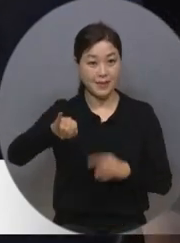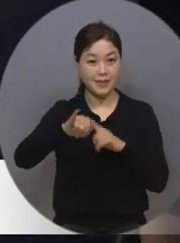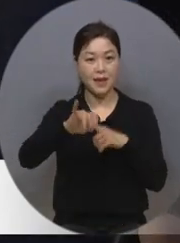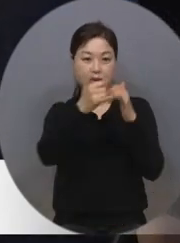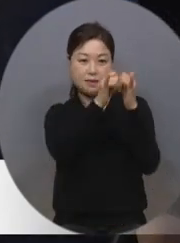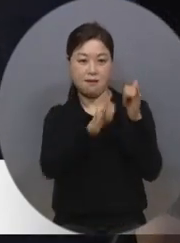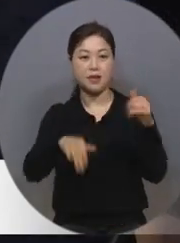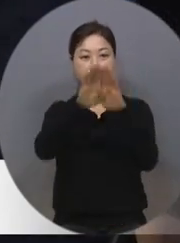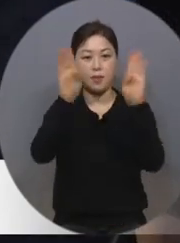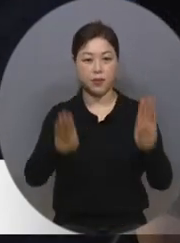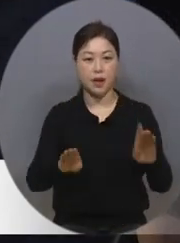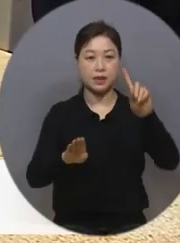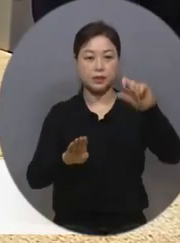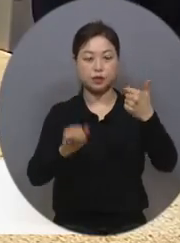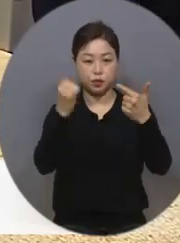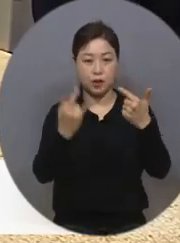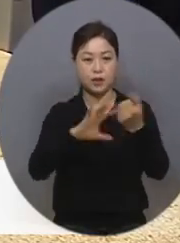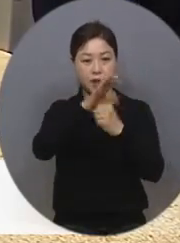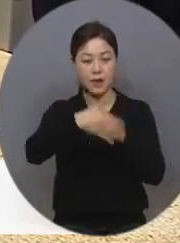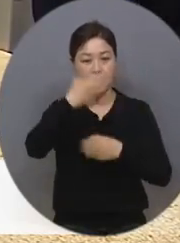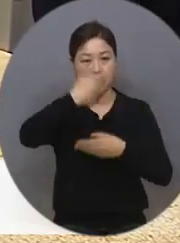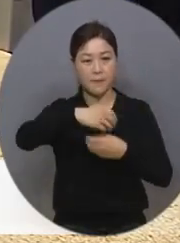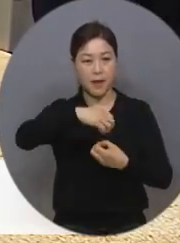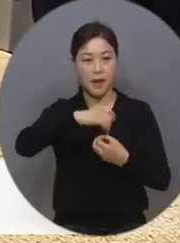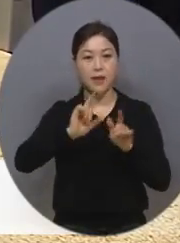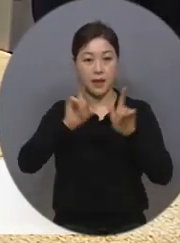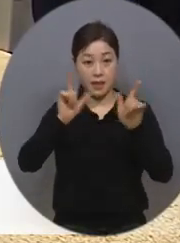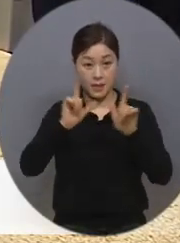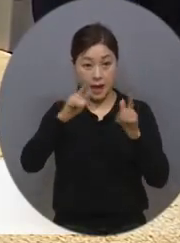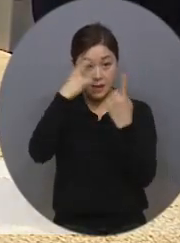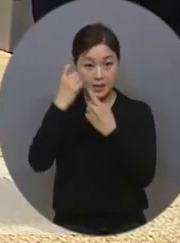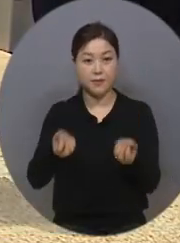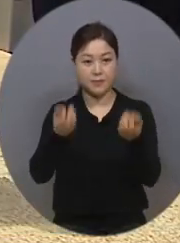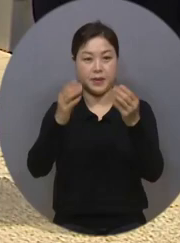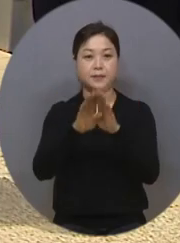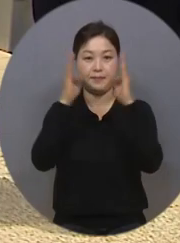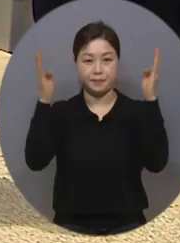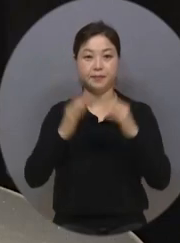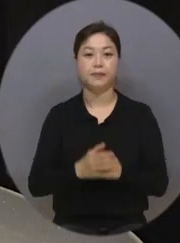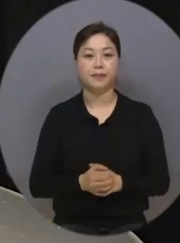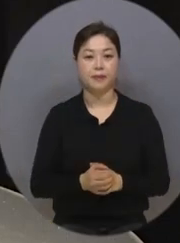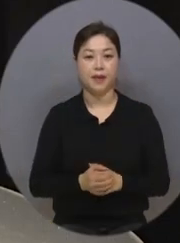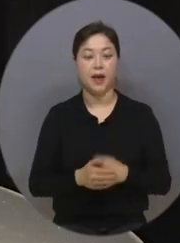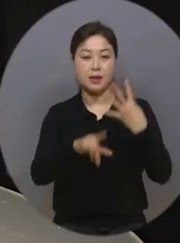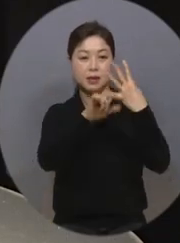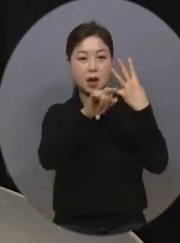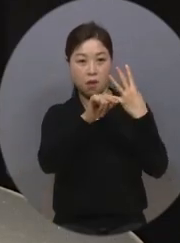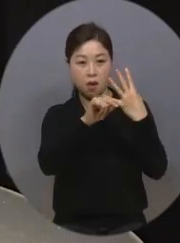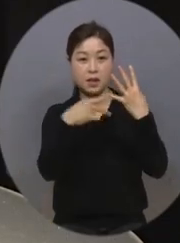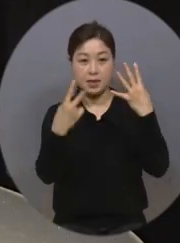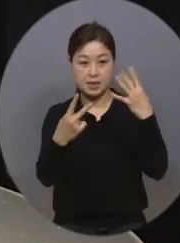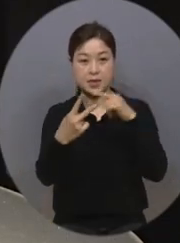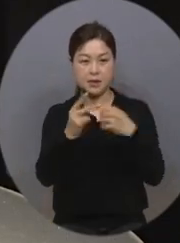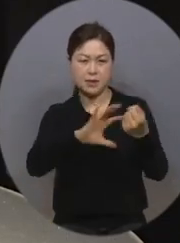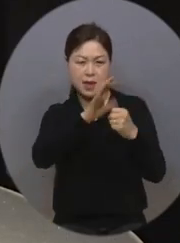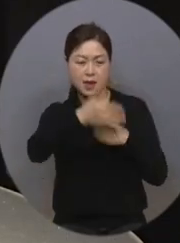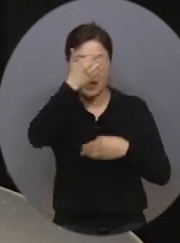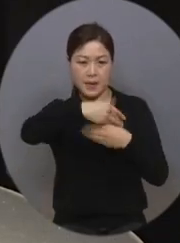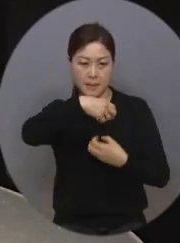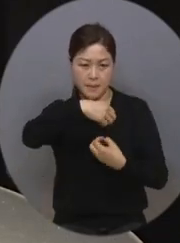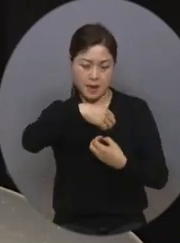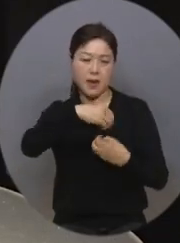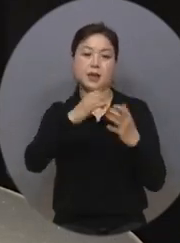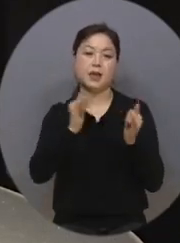역사박물관에서 제16회 세계 자폐인의 날 기념식이 열렸습니다. 매년 4월 2일은 세계 자폐인의